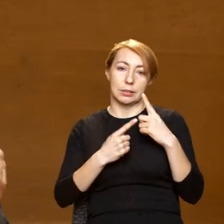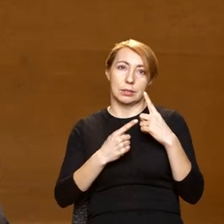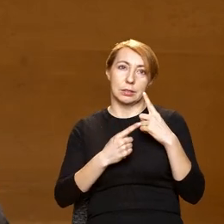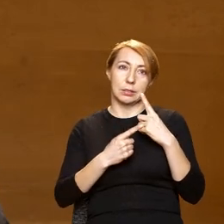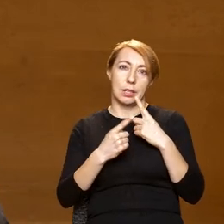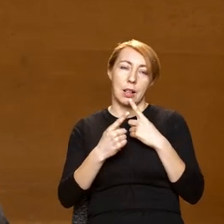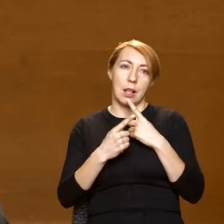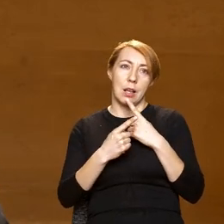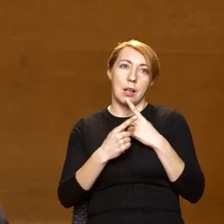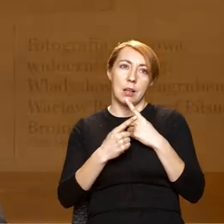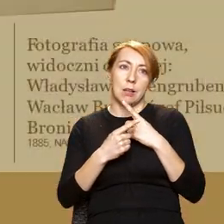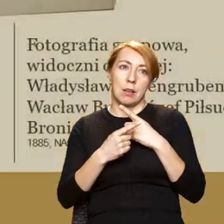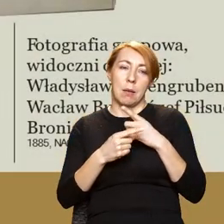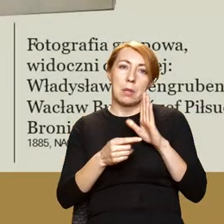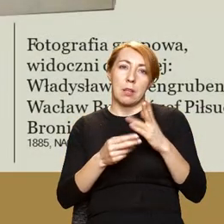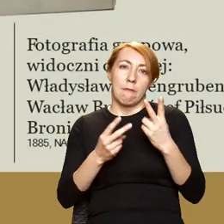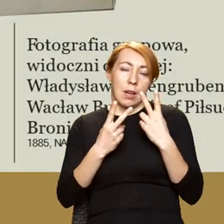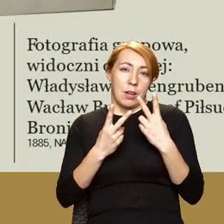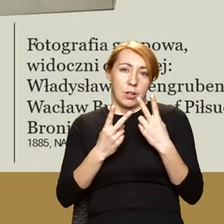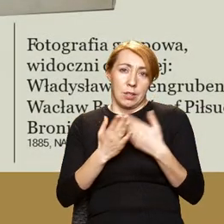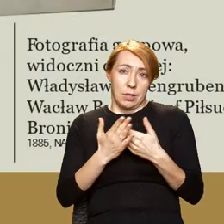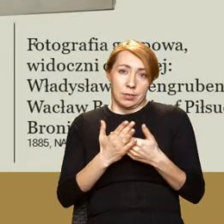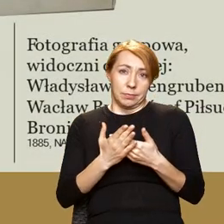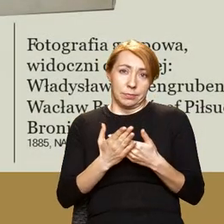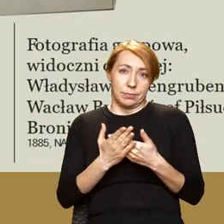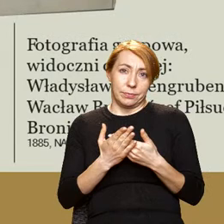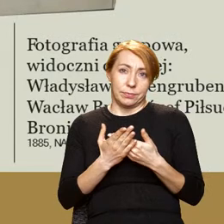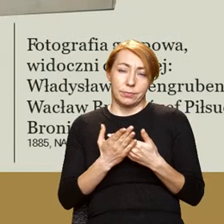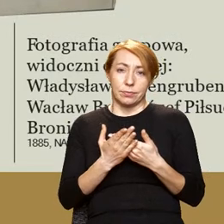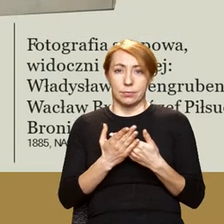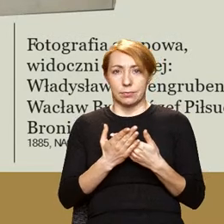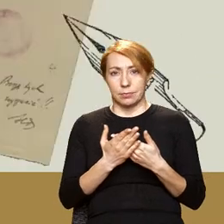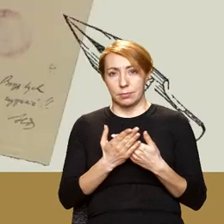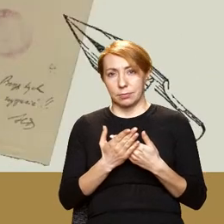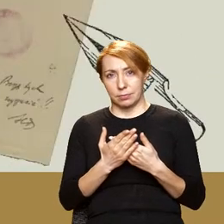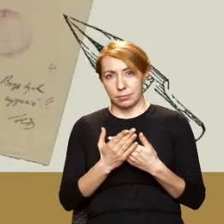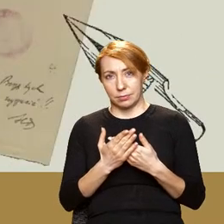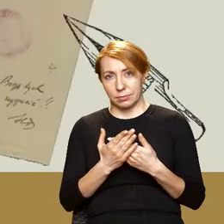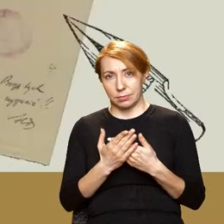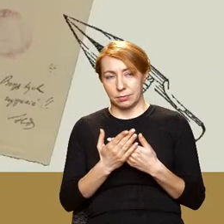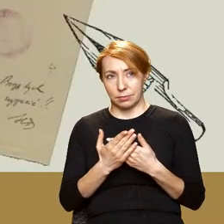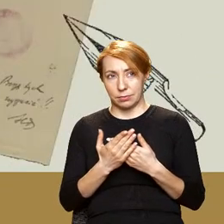być pożyteczny z tego względu, że może takie